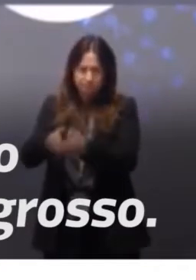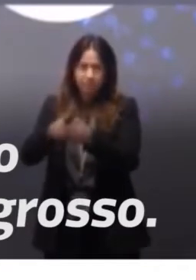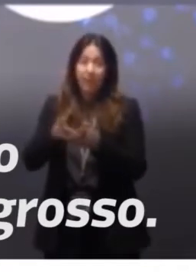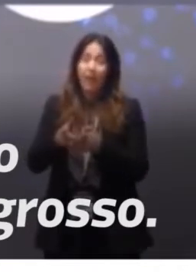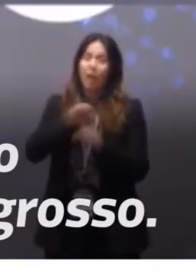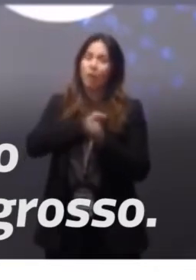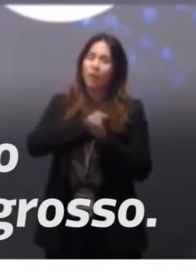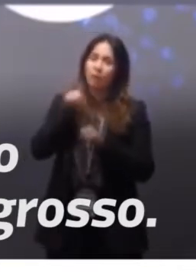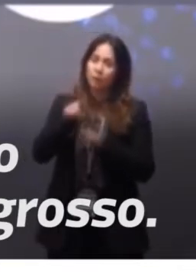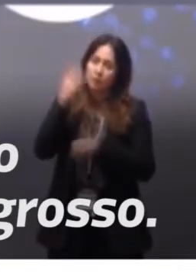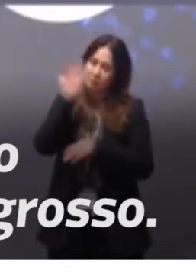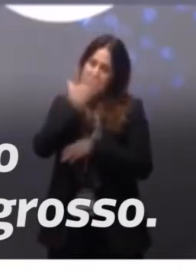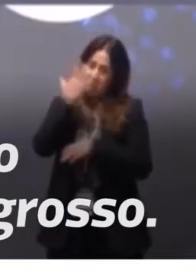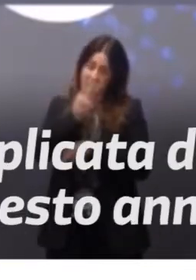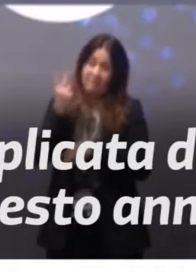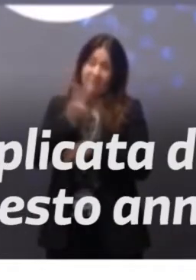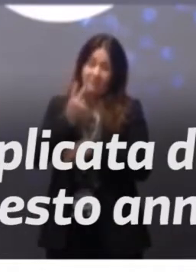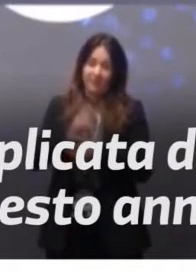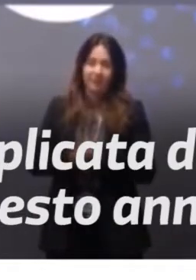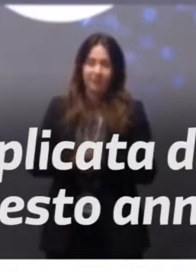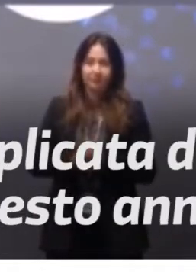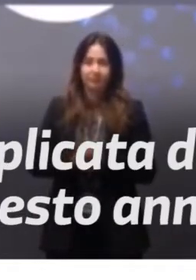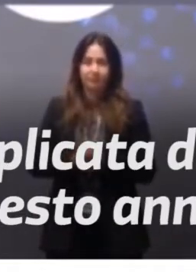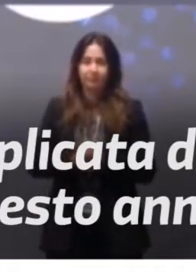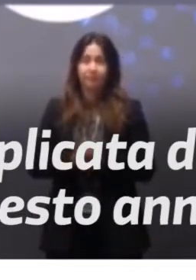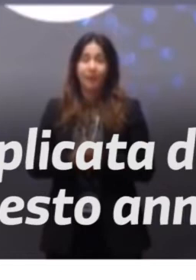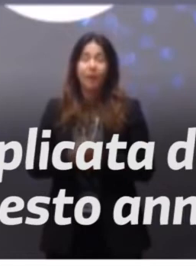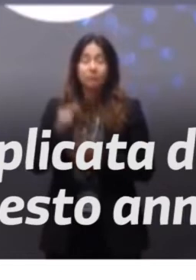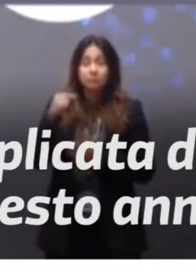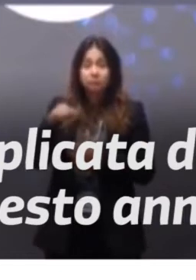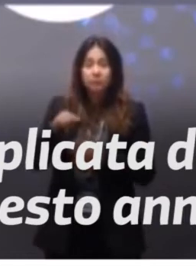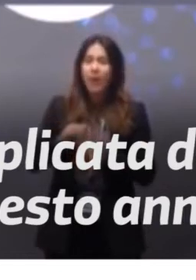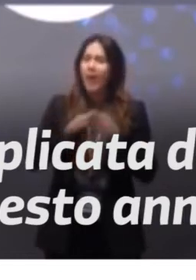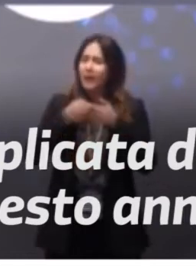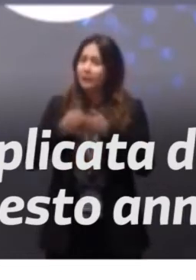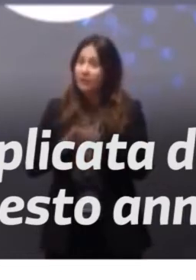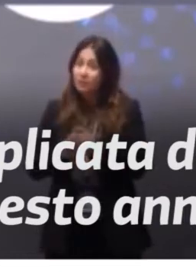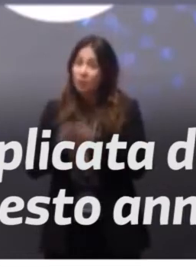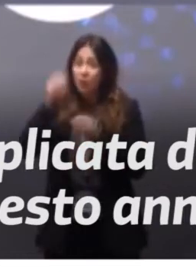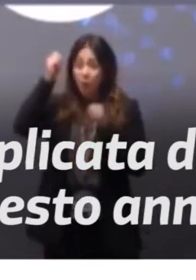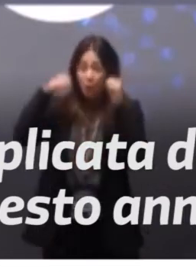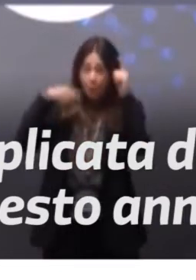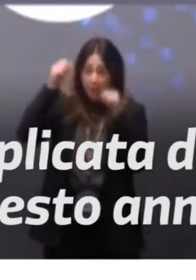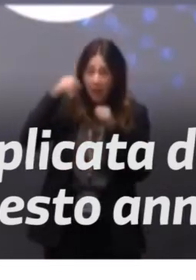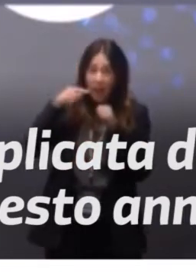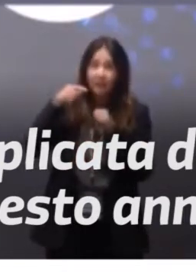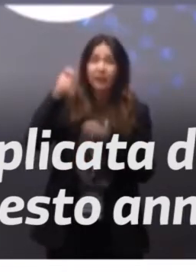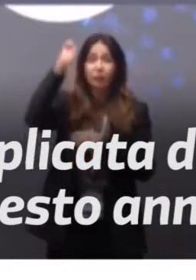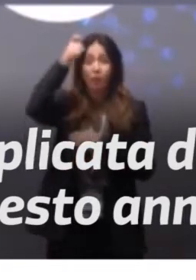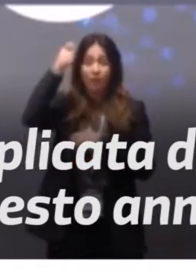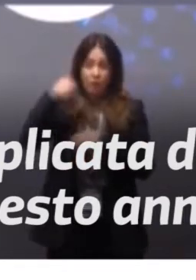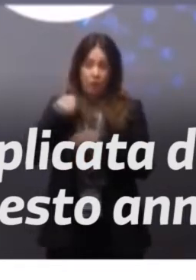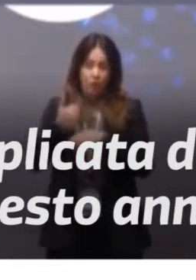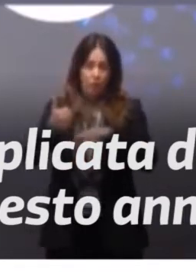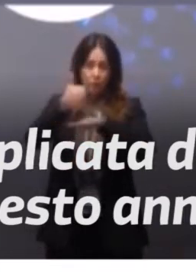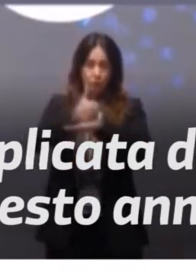credo che si sbaglierebbe di grosso non è stata questa neanche la navigazione complicata del governo che ho avuto l'onore di presiedere